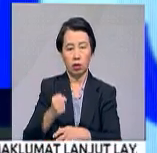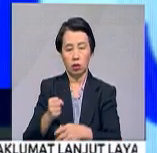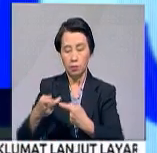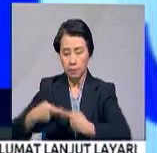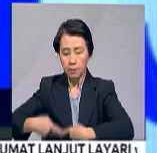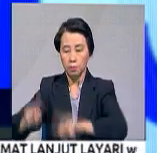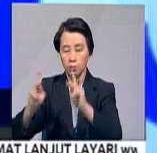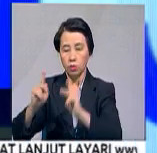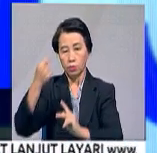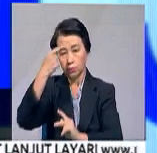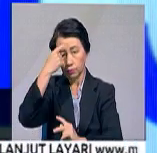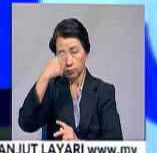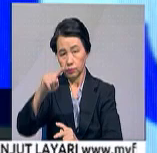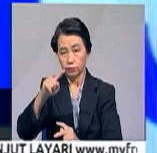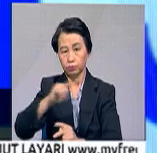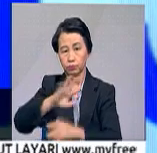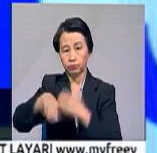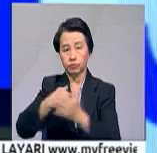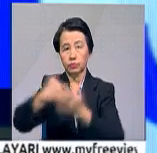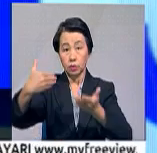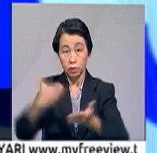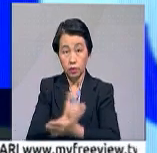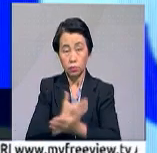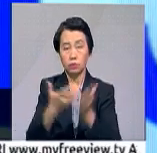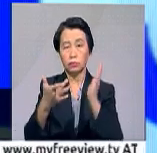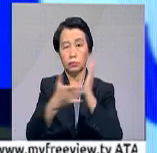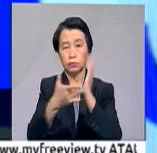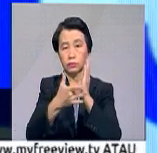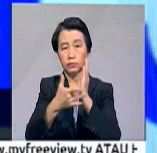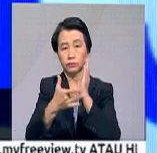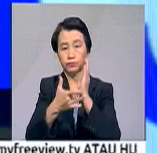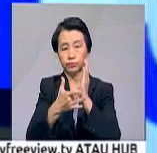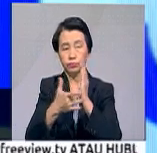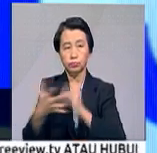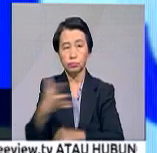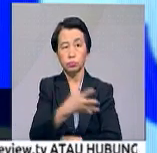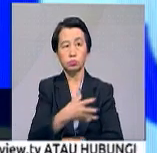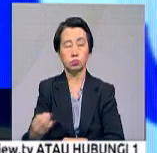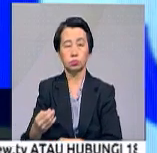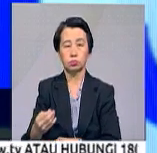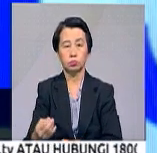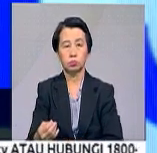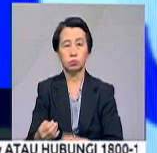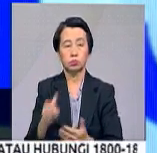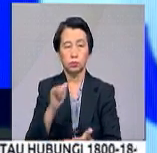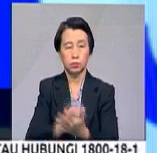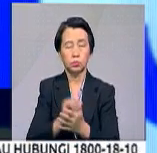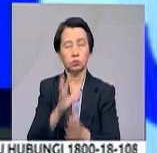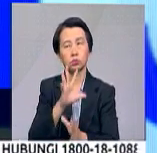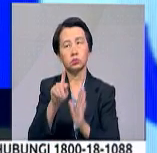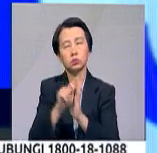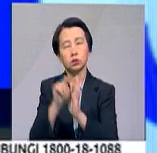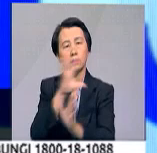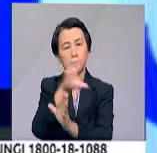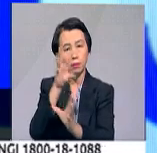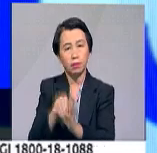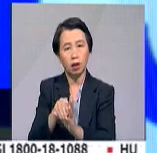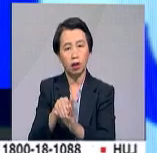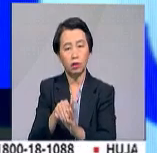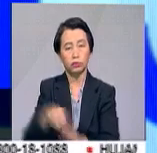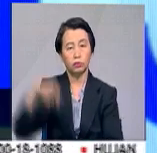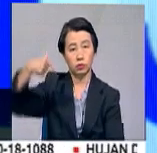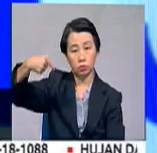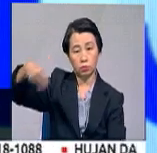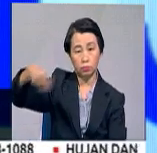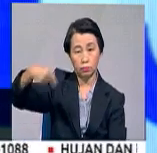advantage of the new technologies. And that includes the